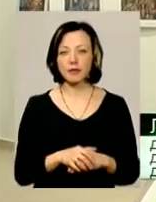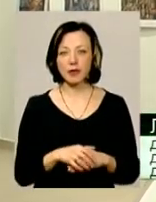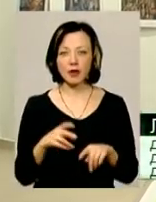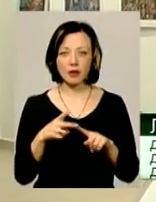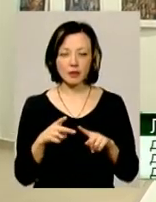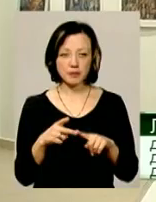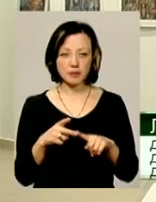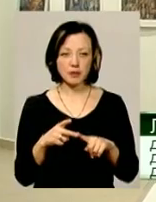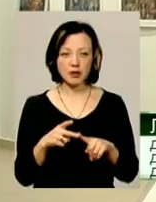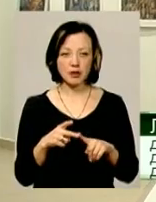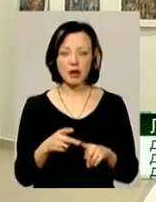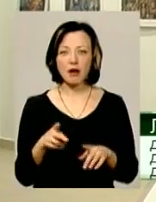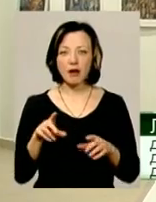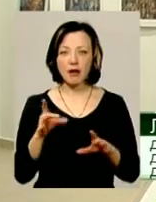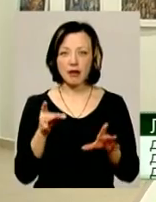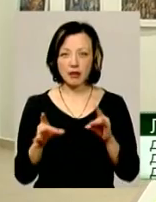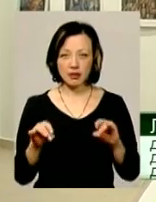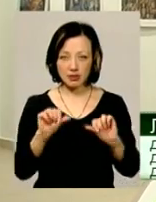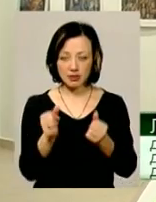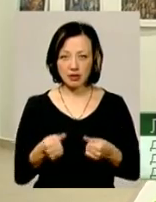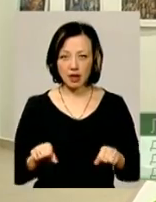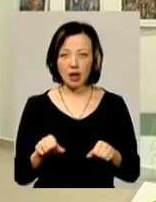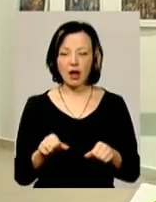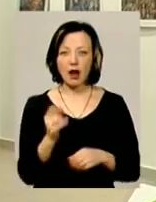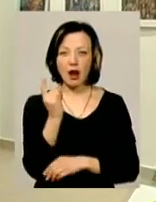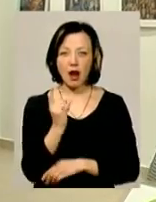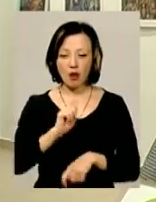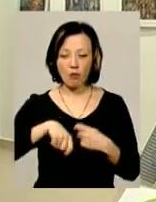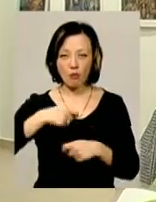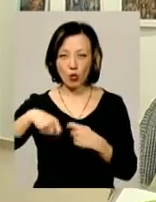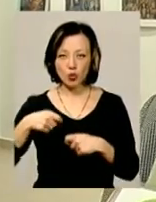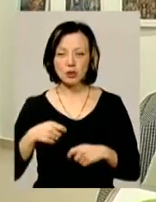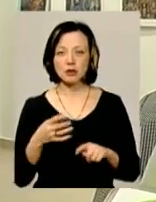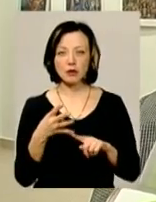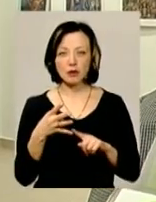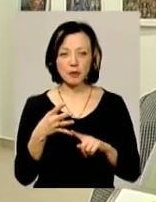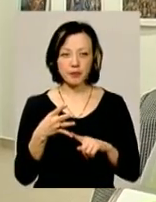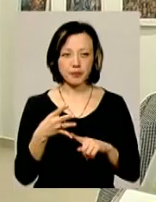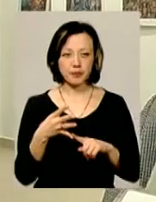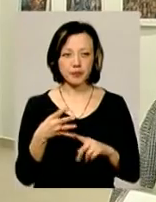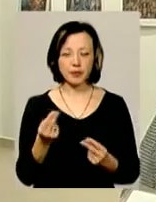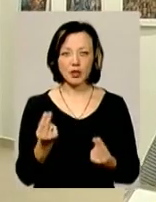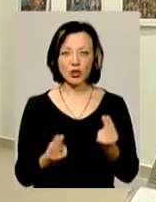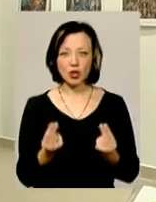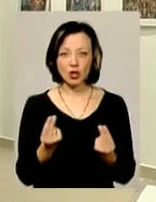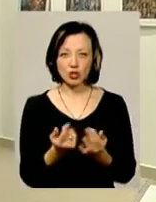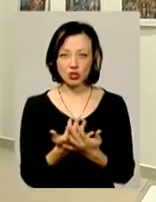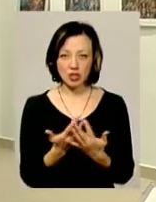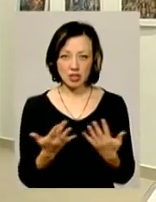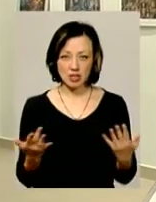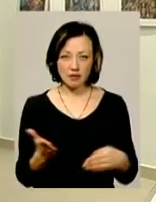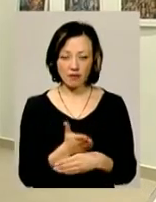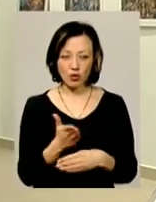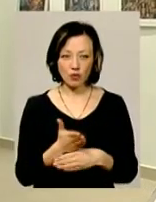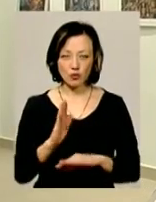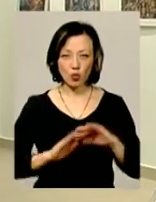це кераміка, це лялька-мотанка, це йдуть іграшки різні,